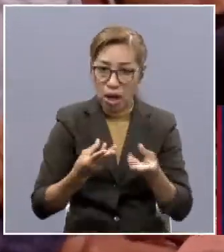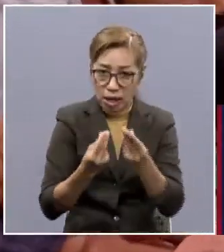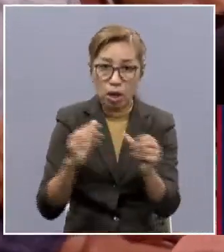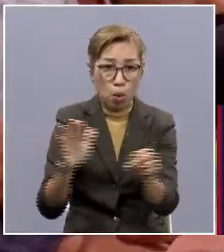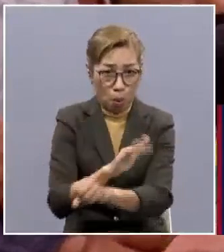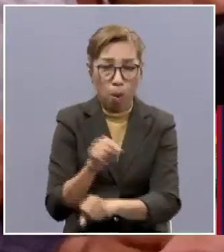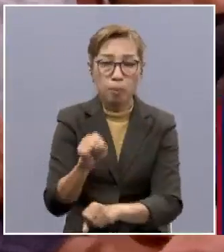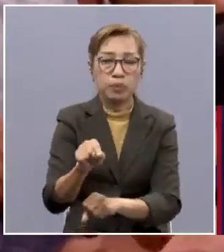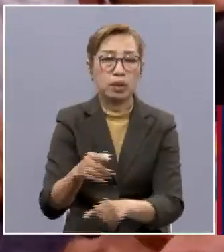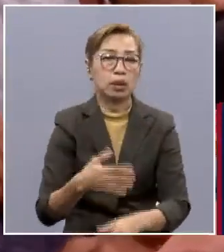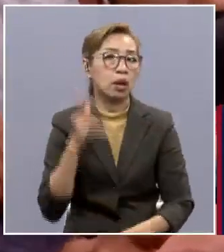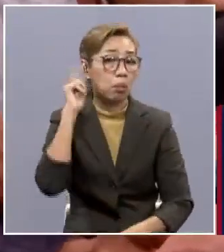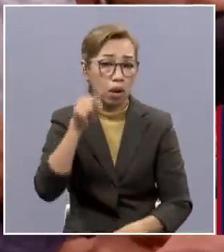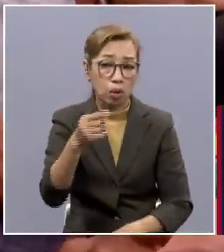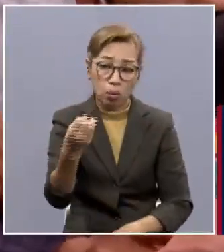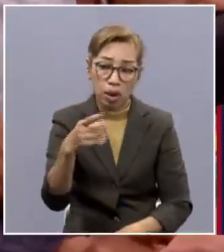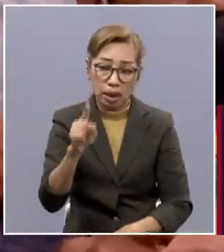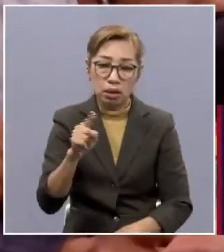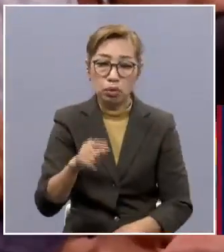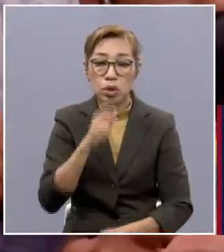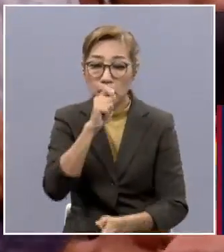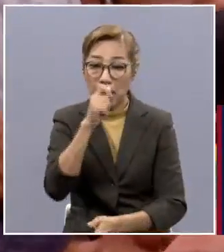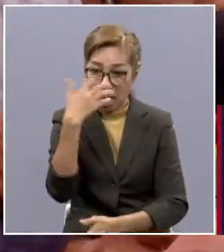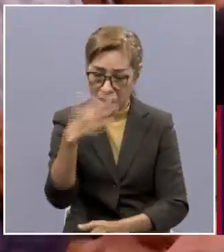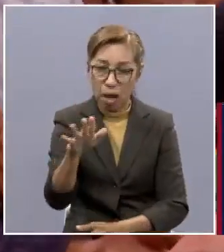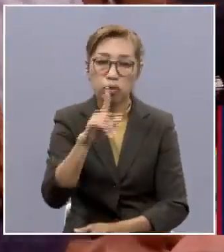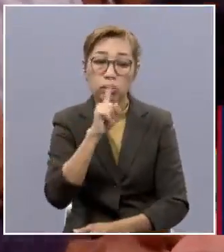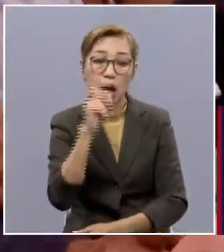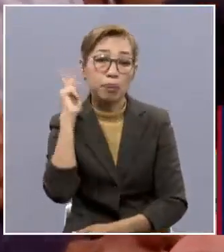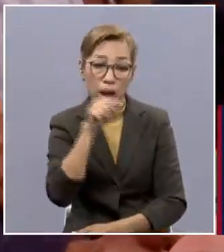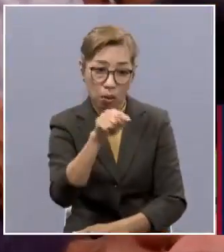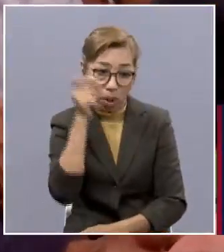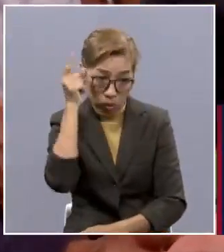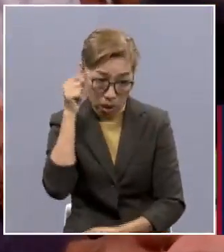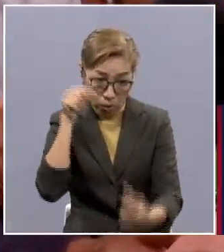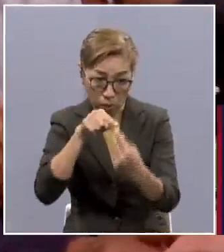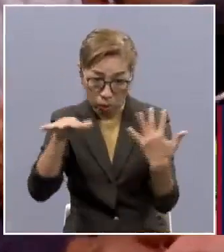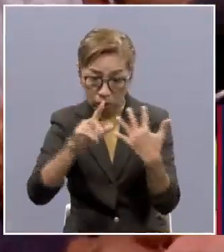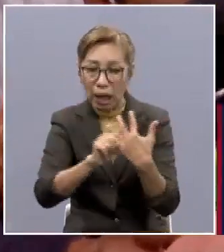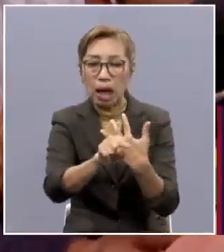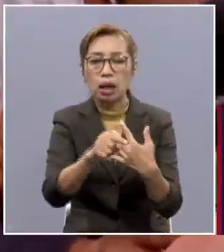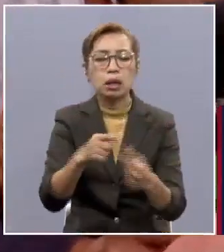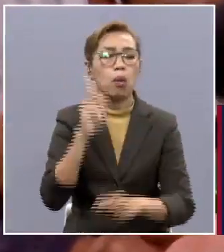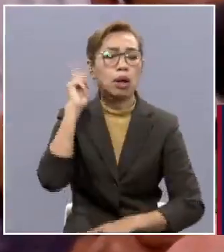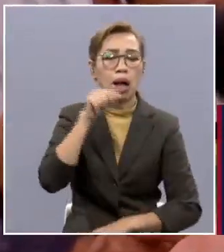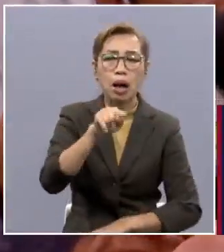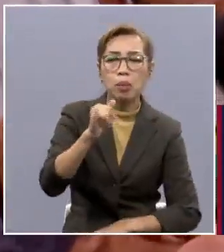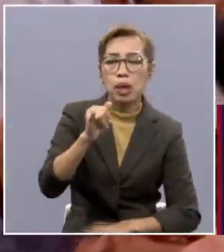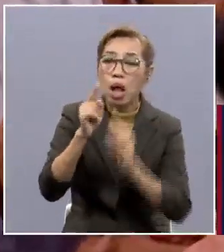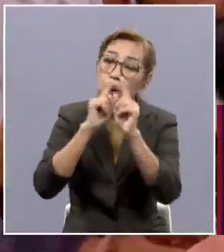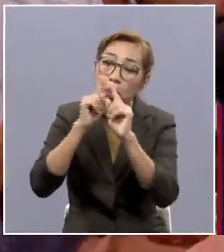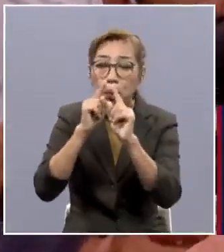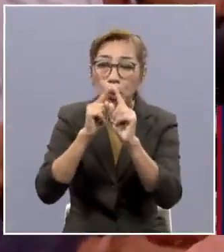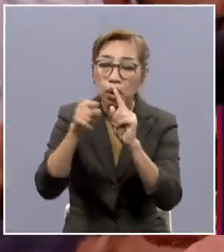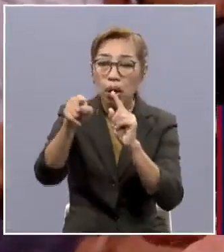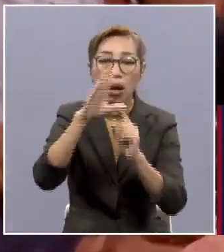นความว่านักข่าวเข้าใจอย่างไรแต่เนื้อหาที่สื่อนำเสนอนั้นเป็นการพูดคุยกันและบางเรื่องมีข้อความ